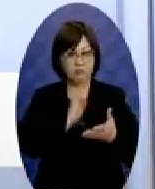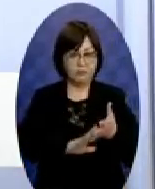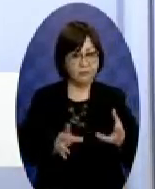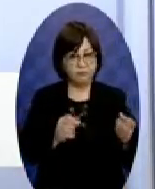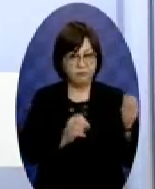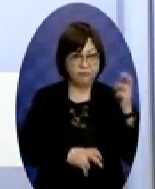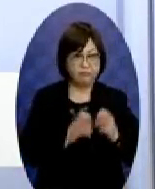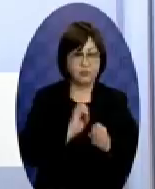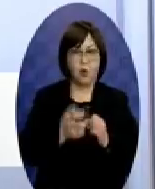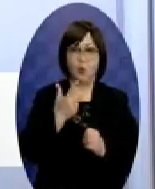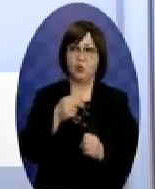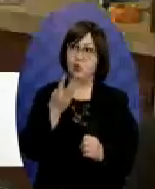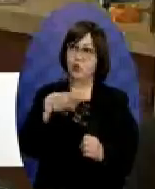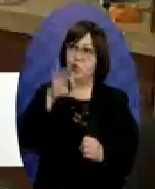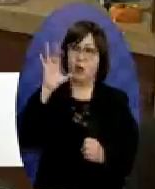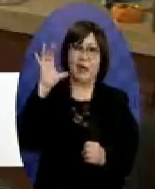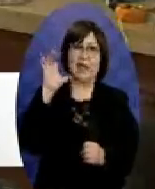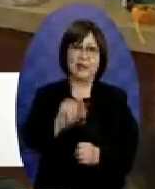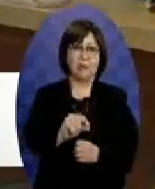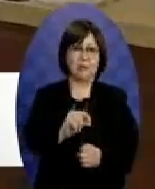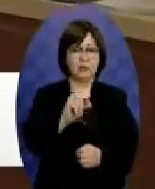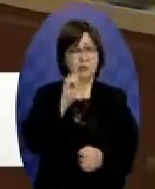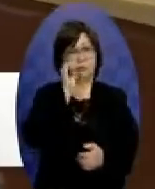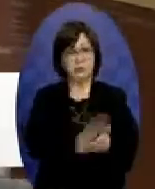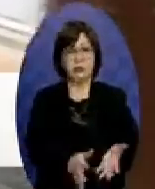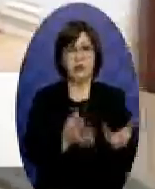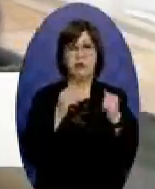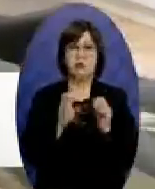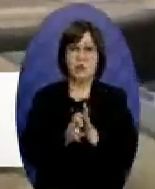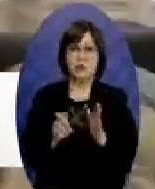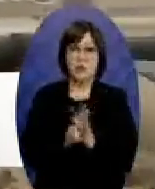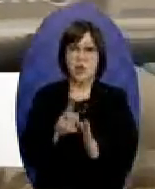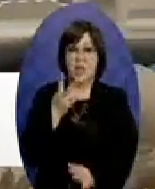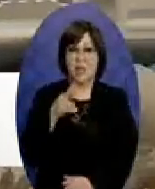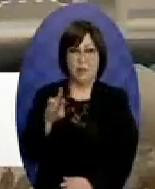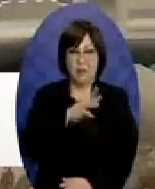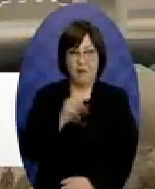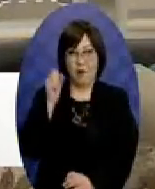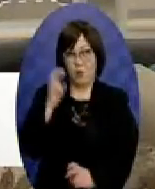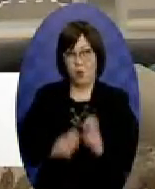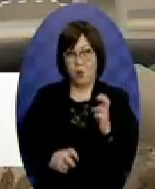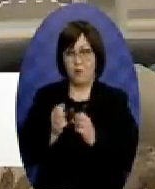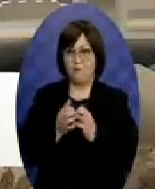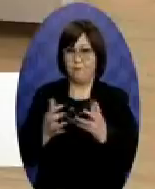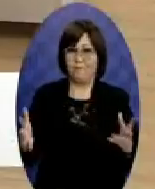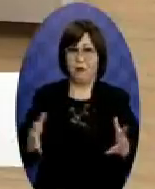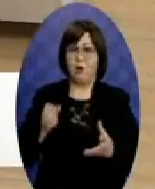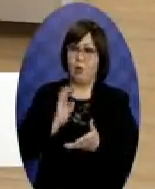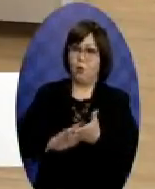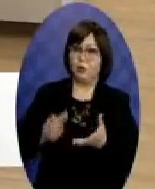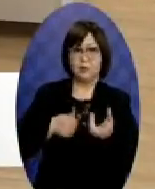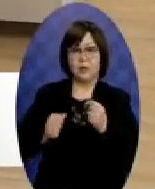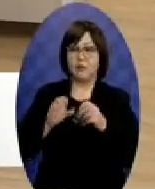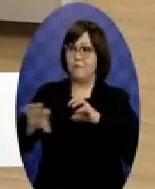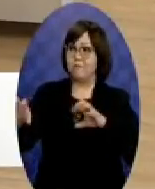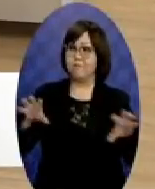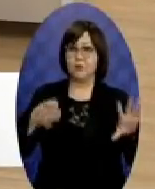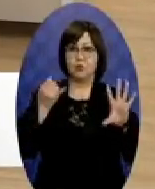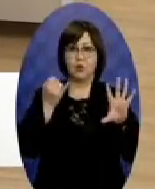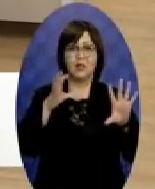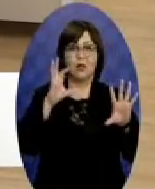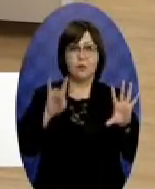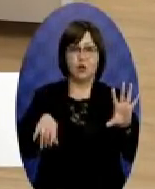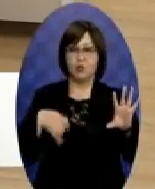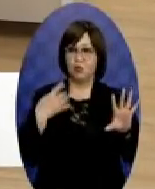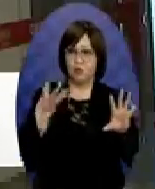үнээр хүссэн тавилгаа хийлгэх боломж үүджээ. За Нямдавагийн үйлдвэрлэл өргөжиж худалдан борлуулах 6 салбартай болсны 4 нь Мишель